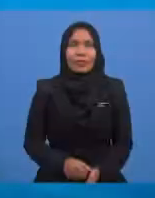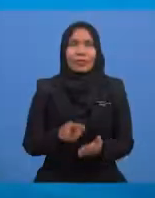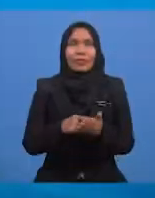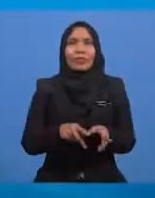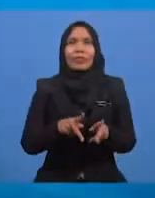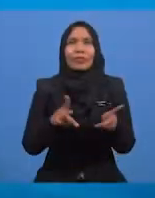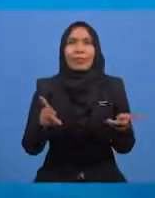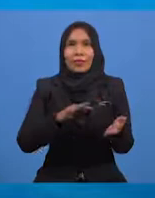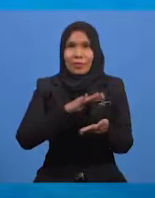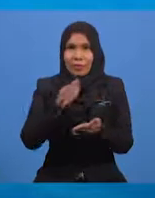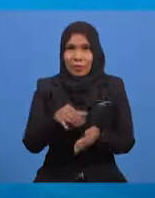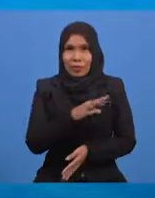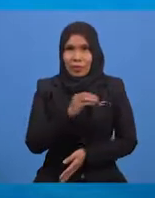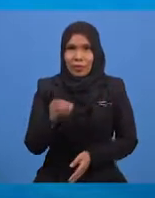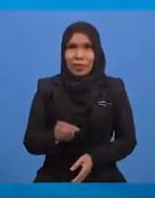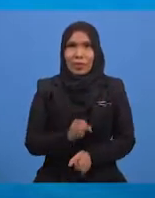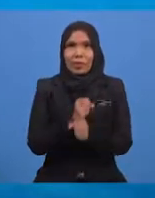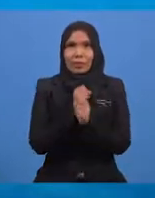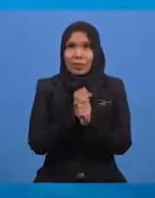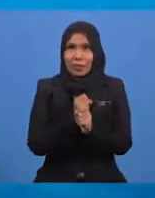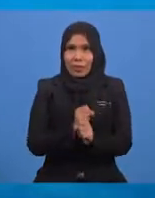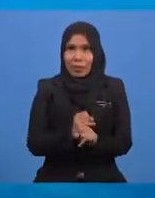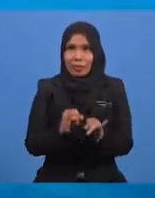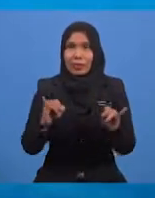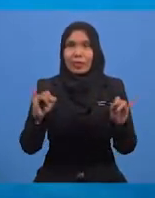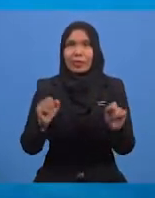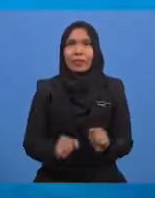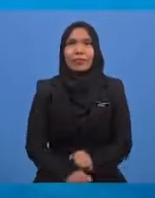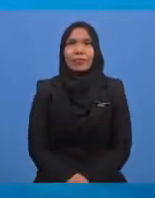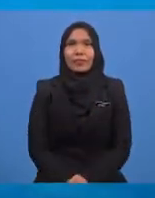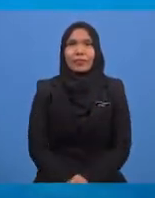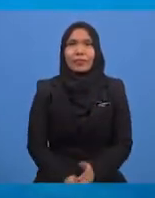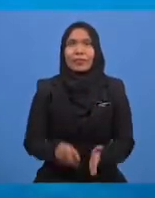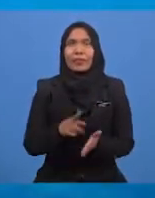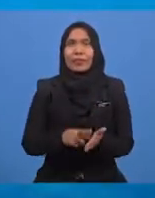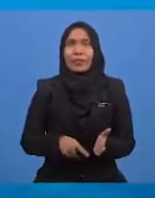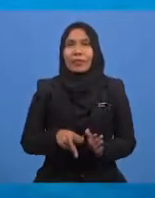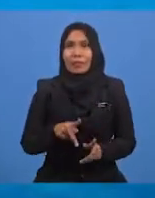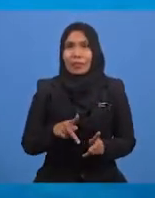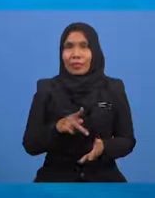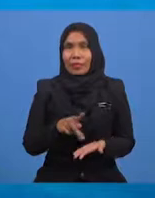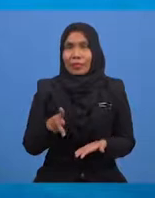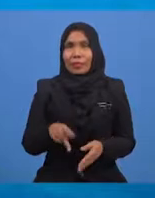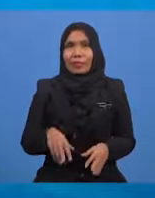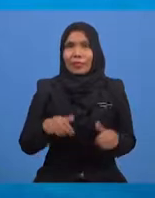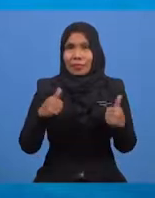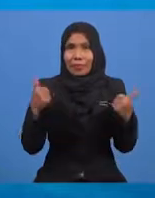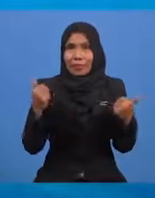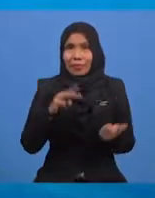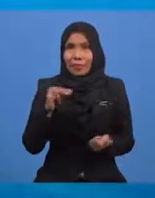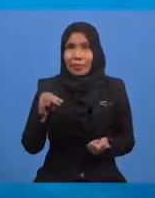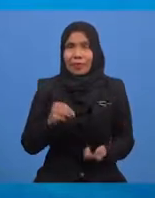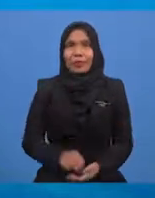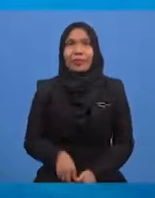Apa khabar semua dan salam sejahtera. Bagaimanakah kesihatan murid-murid di rumah? Harap-harap semua berada